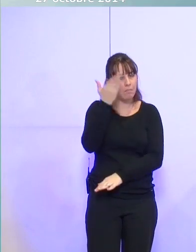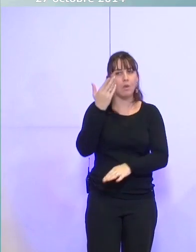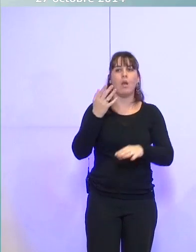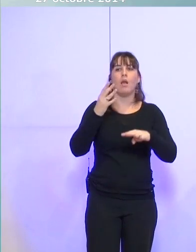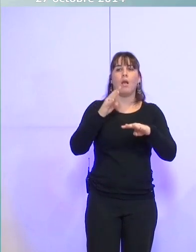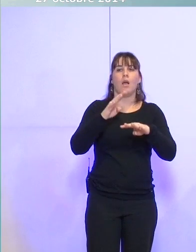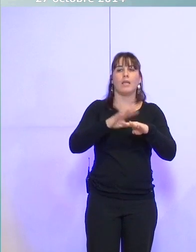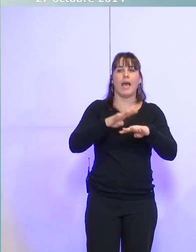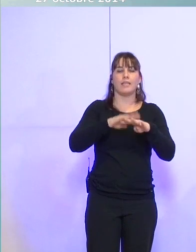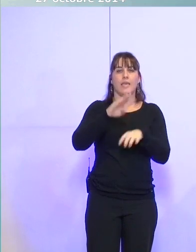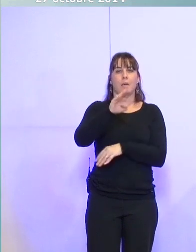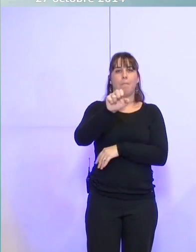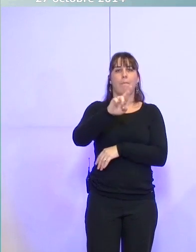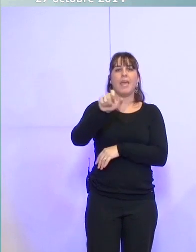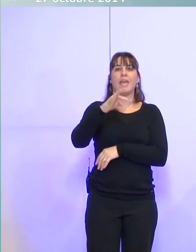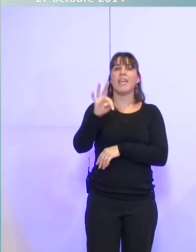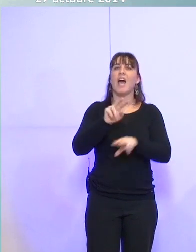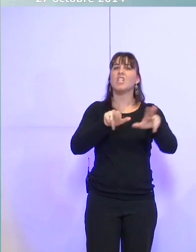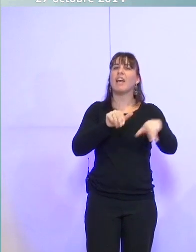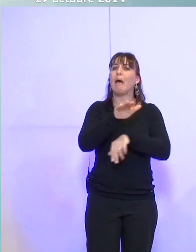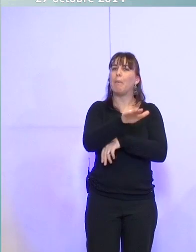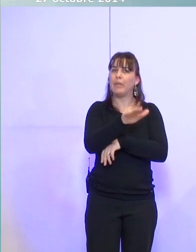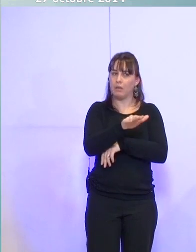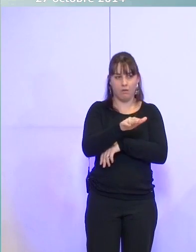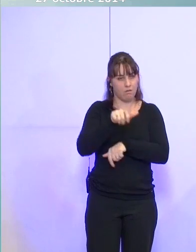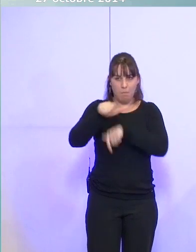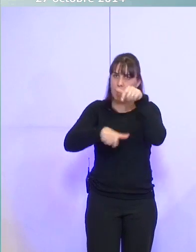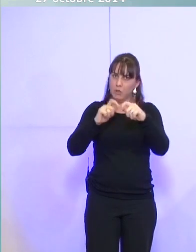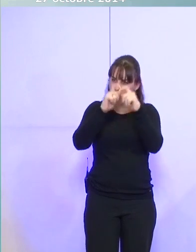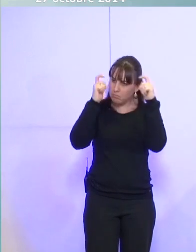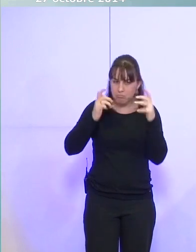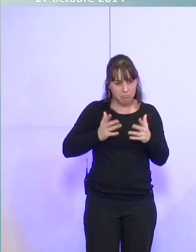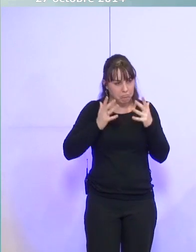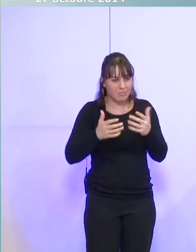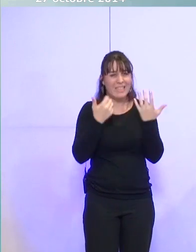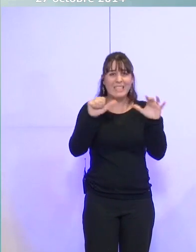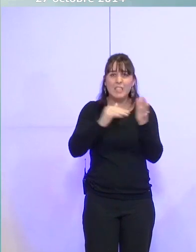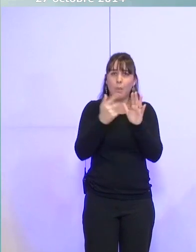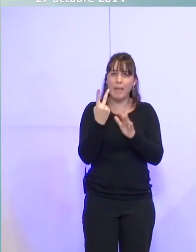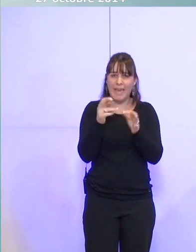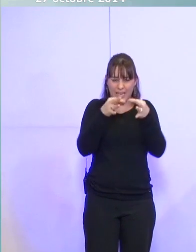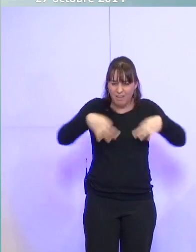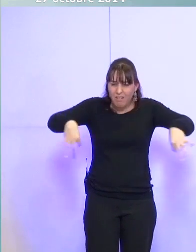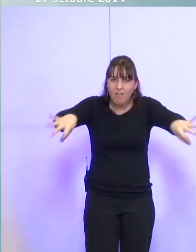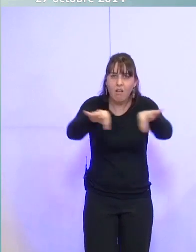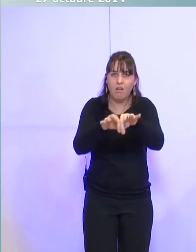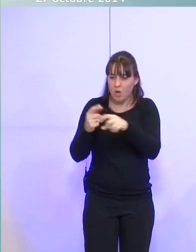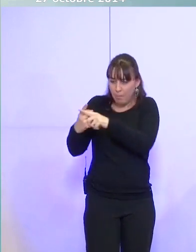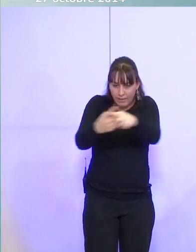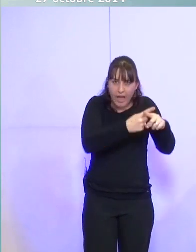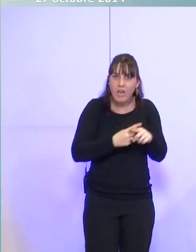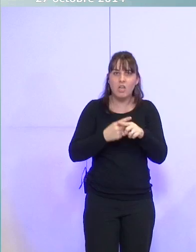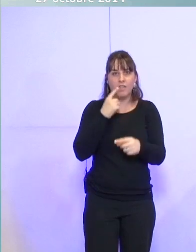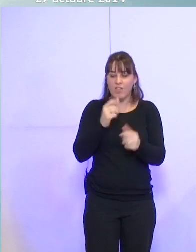Coléoptère, quartier Beria. C'est un vrai projet d'habitants avec de grandes parcelles de plus de 600 m² et un engagement de cultiver la